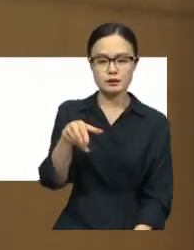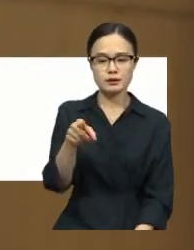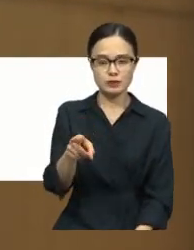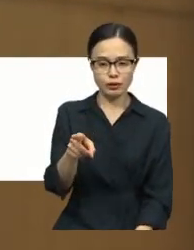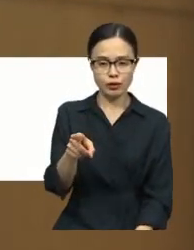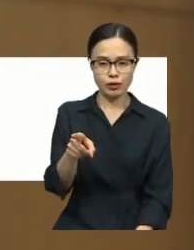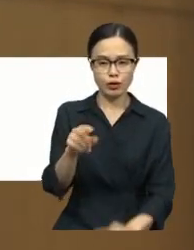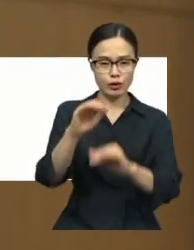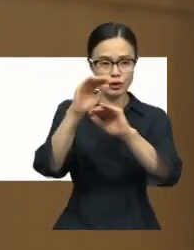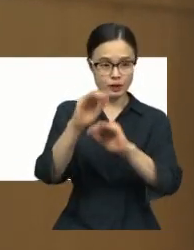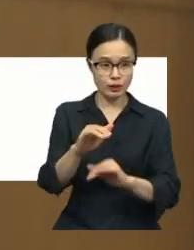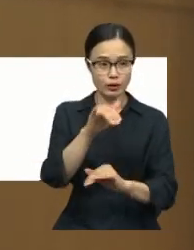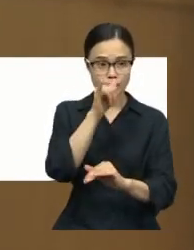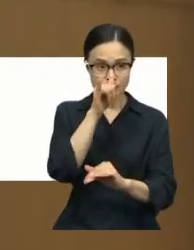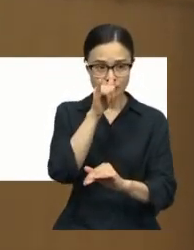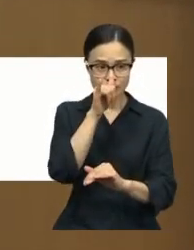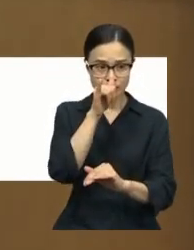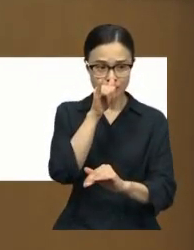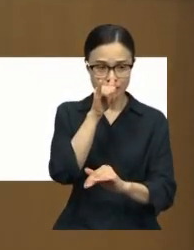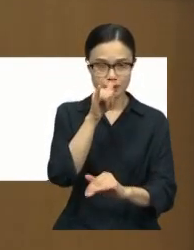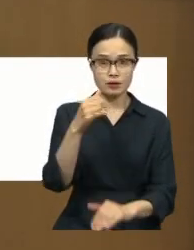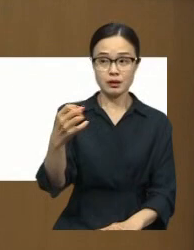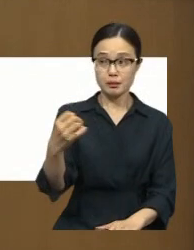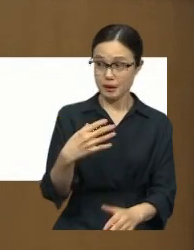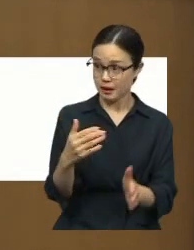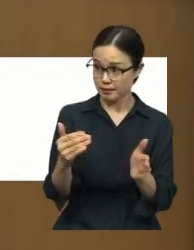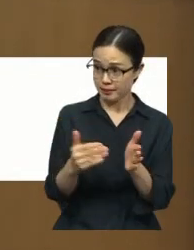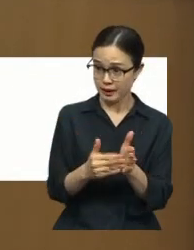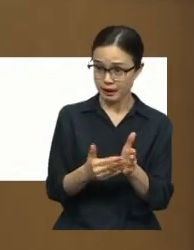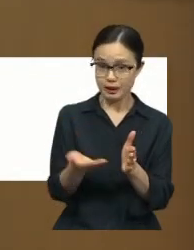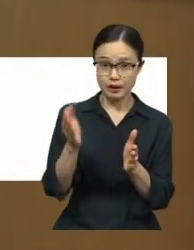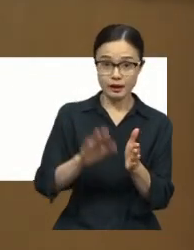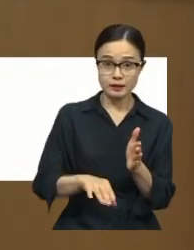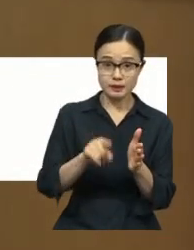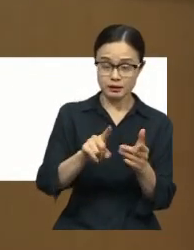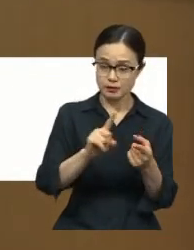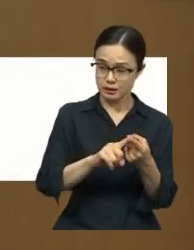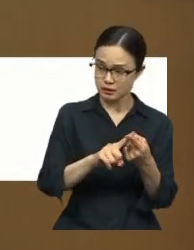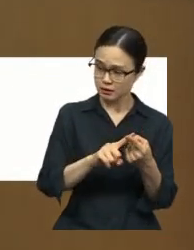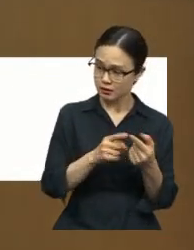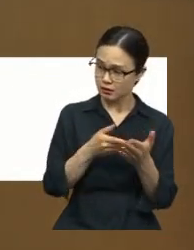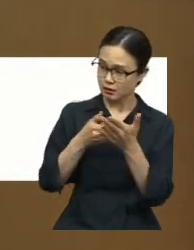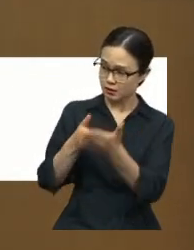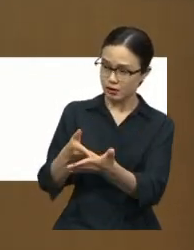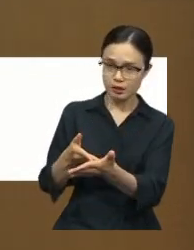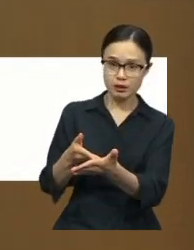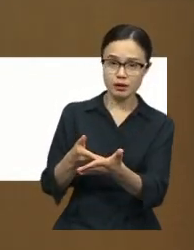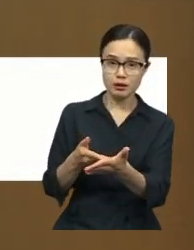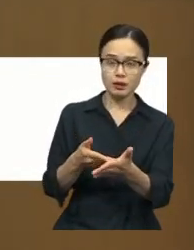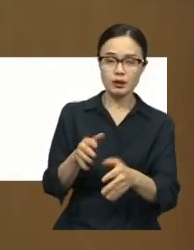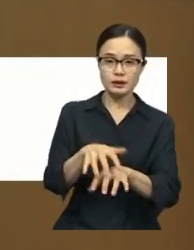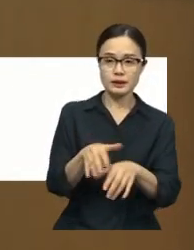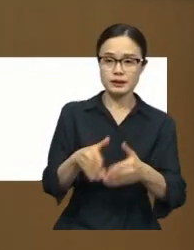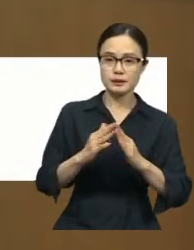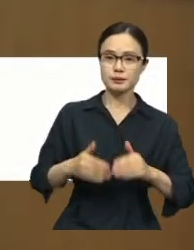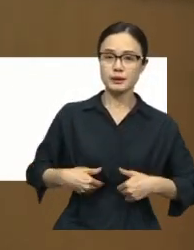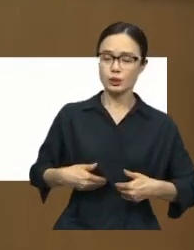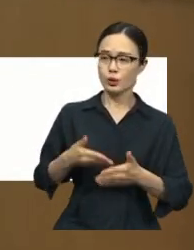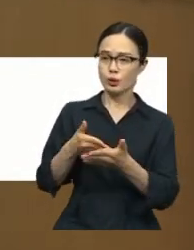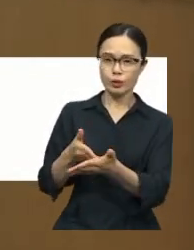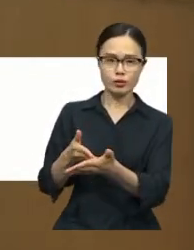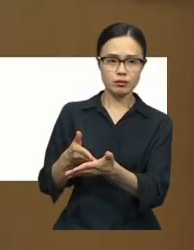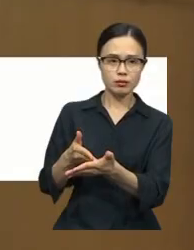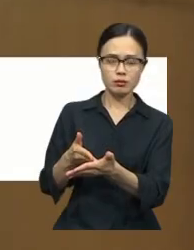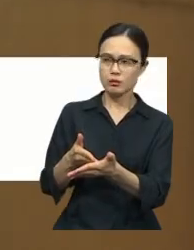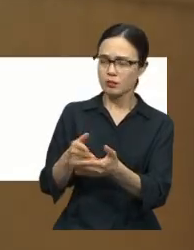걸쳐서 했어요. 그럼에도 불구하고 제의를 통해서 무산시켰고 주민자치위원회로 지금 가려고 하는